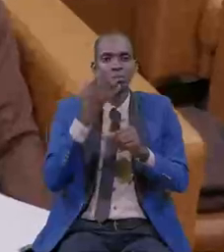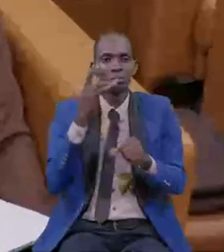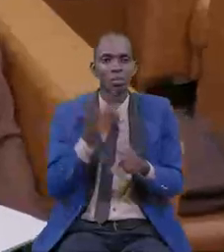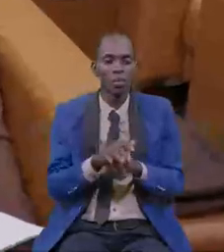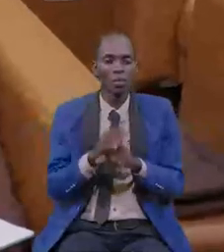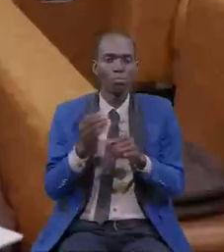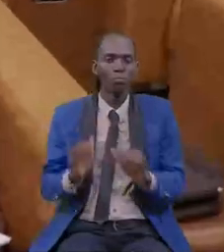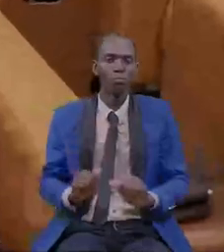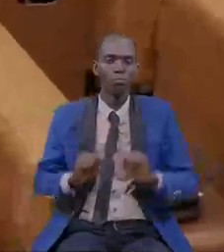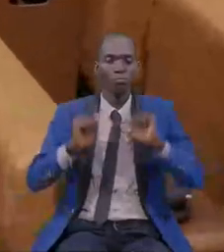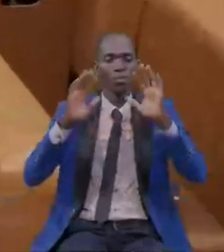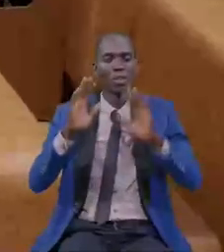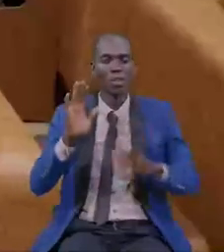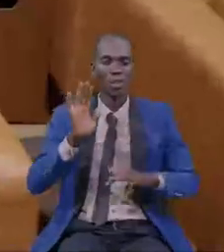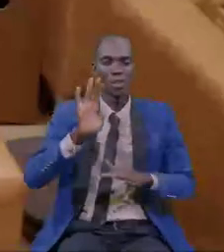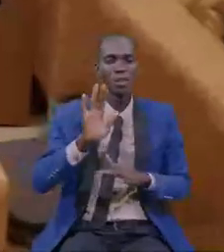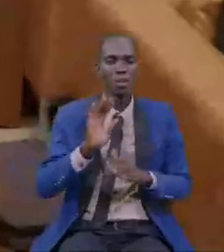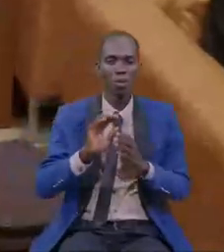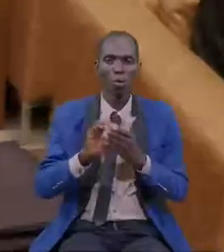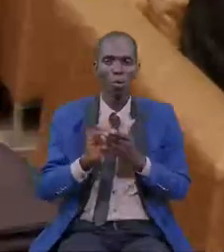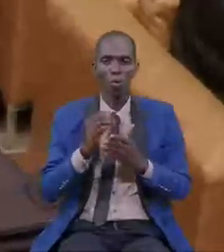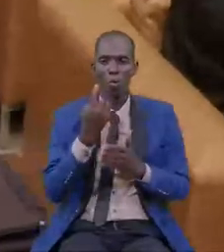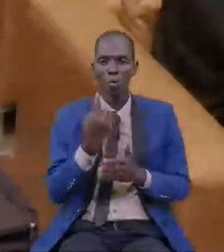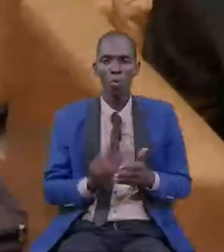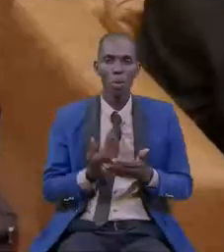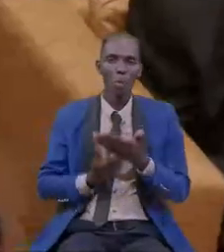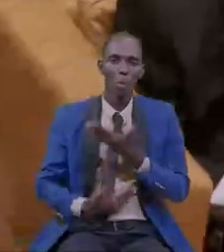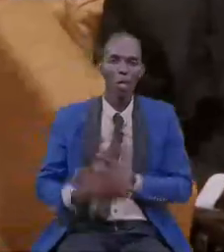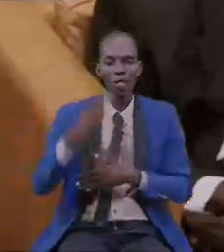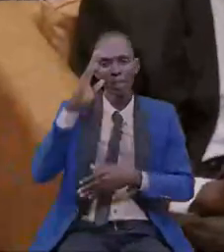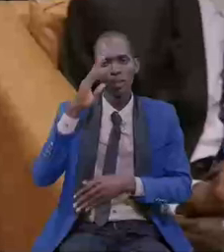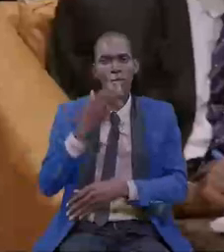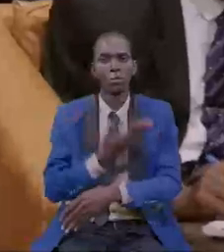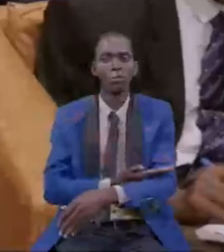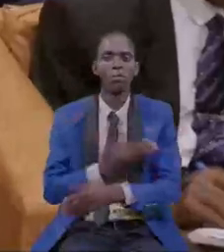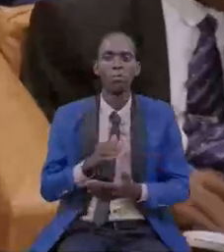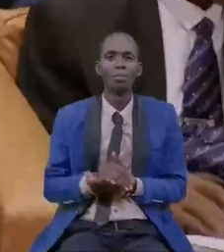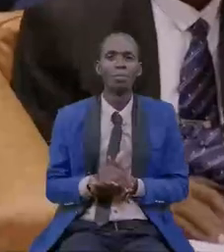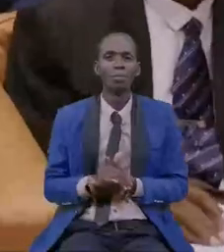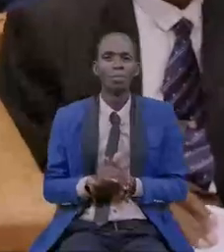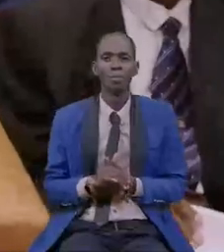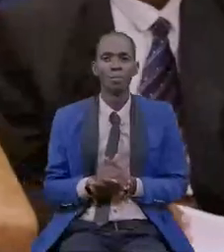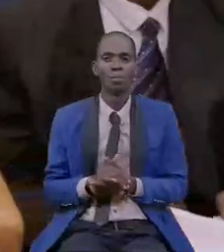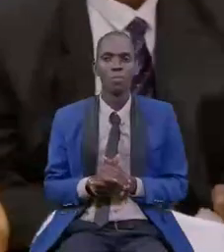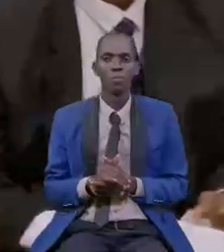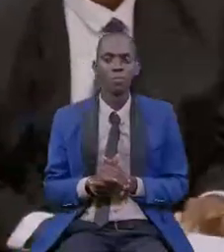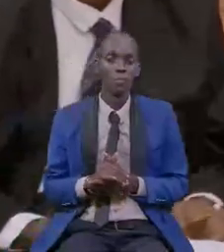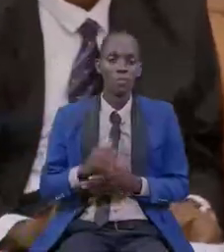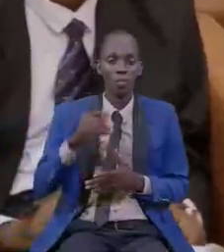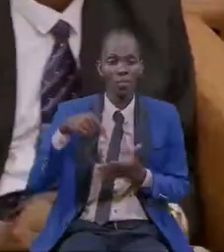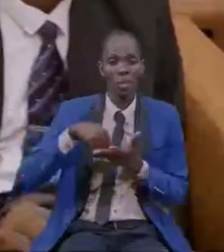unique et qu'il offrit son fils unique sa foi était